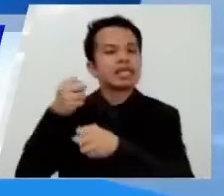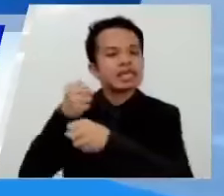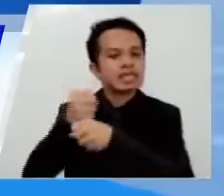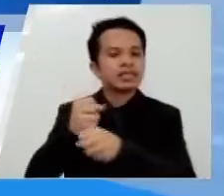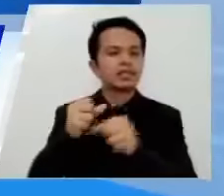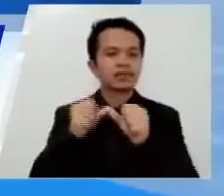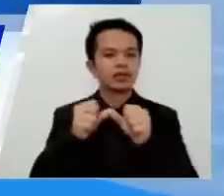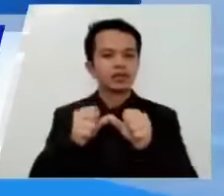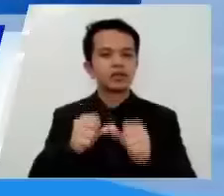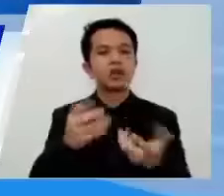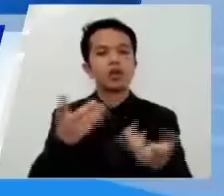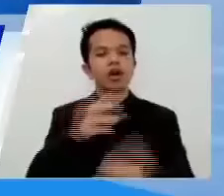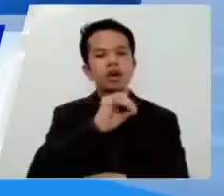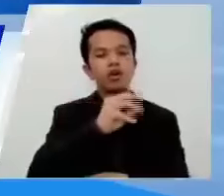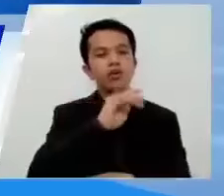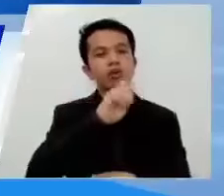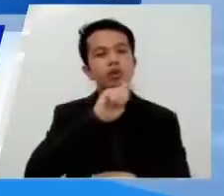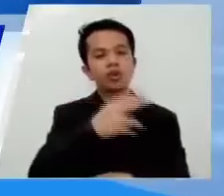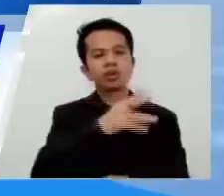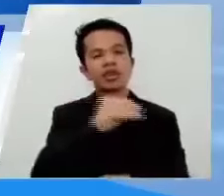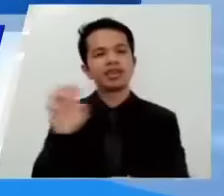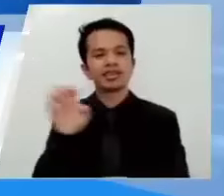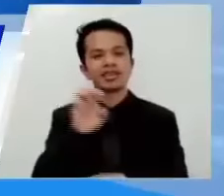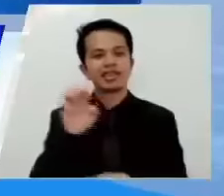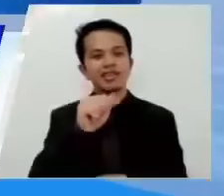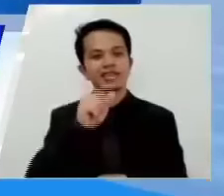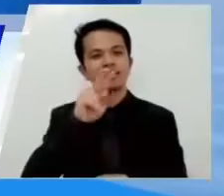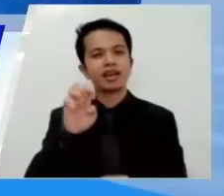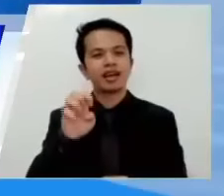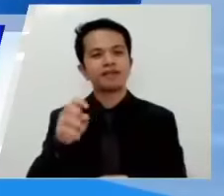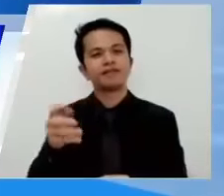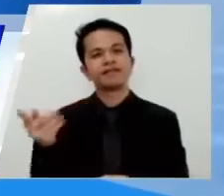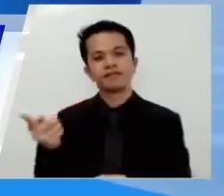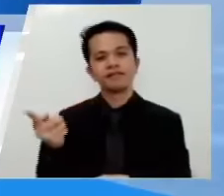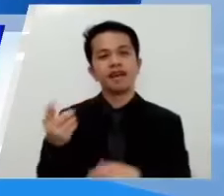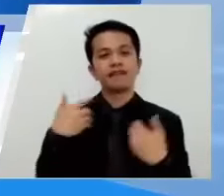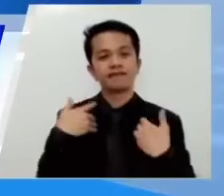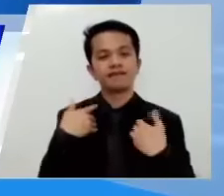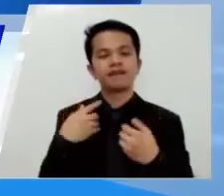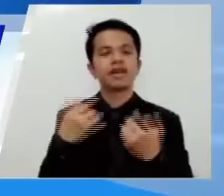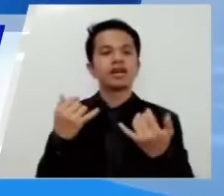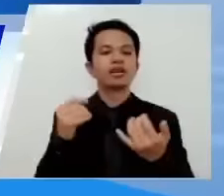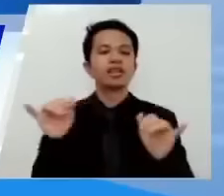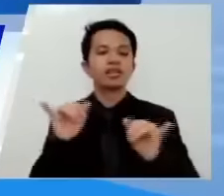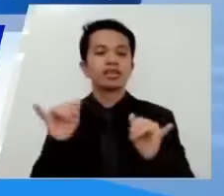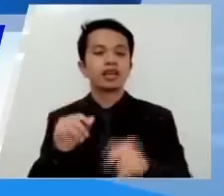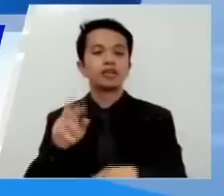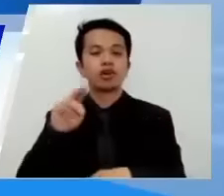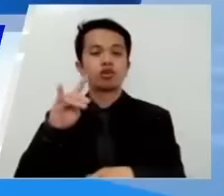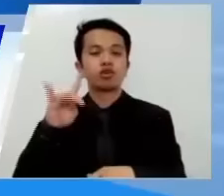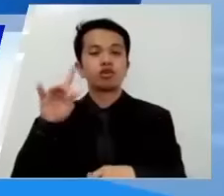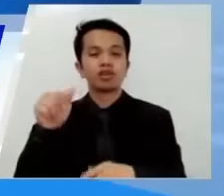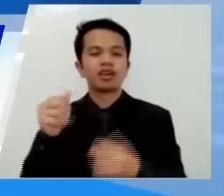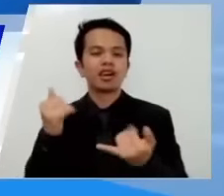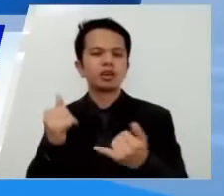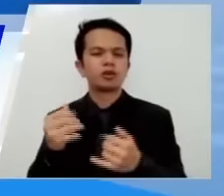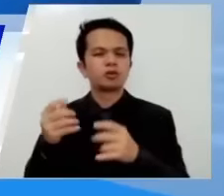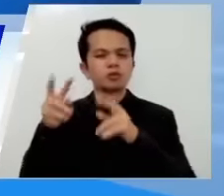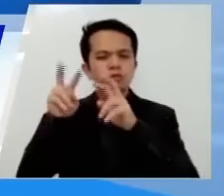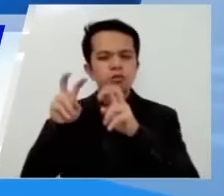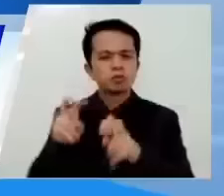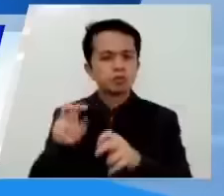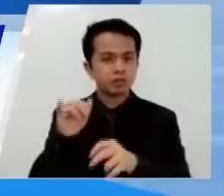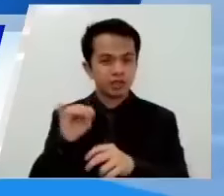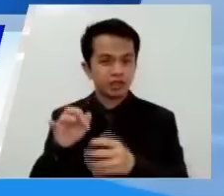ng East Avenue na nasa harap ng LTFRB office. At sa Welcome Rotunda, kaya pinag-aaralan ng DOTR kung maaaring sampahan